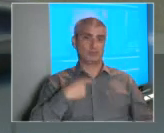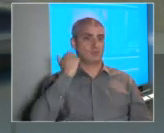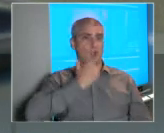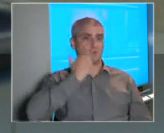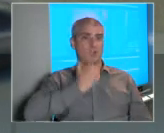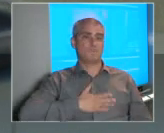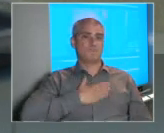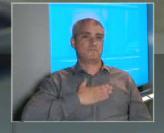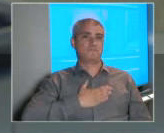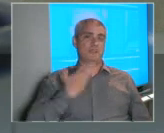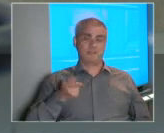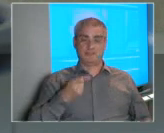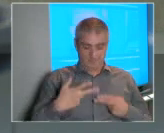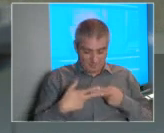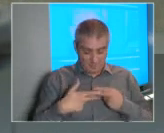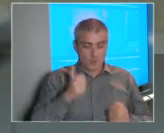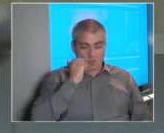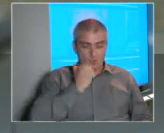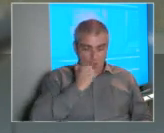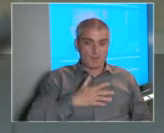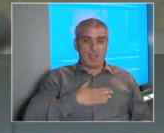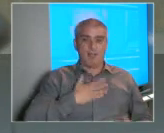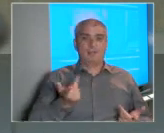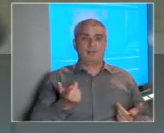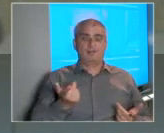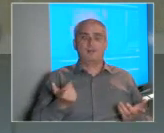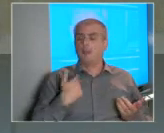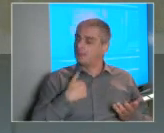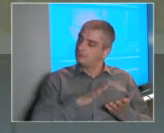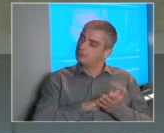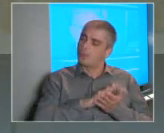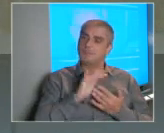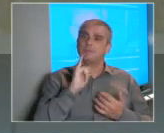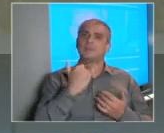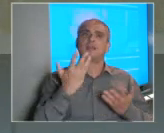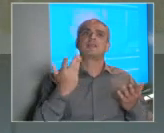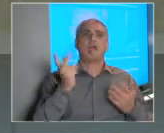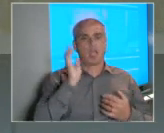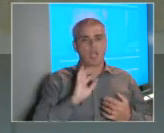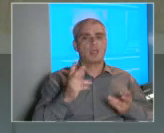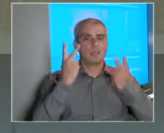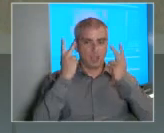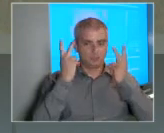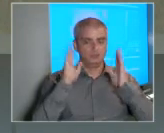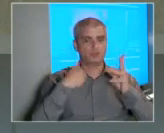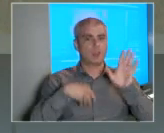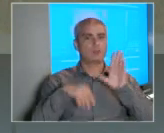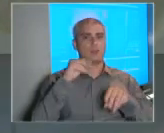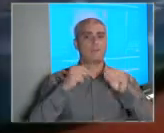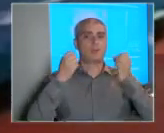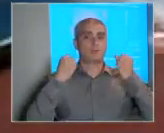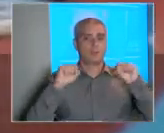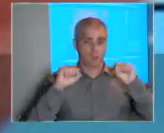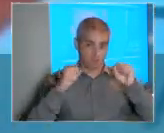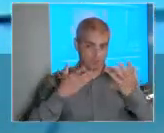חג, מסתבר שאצלנו זה אוטוטו יום חג, אבל אתה יודע מה, אני זורם איתך, כן, זה עדיין חשוב שיש לנו בחירות